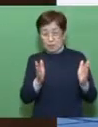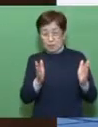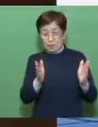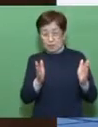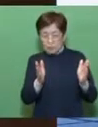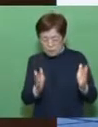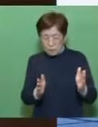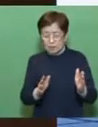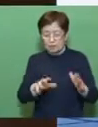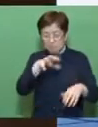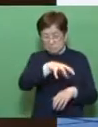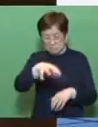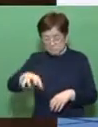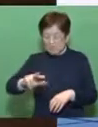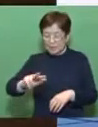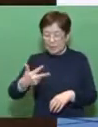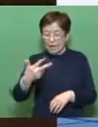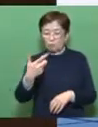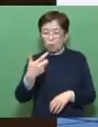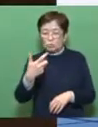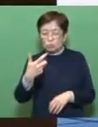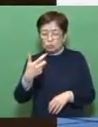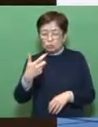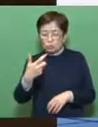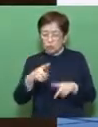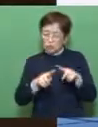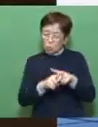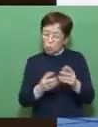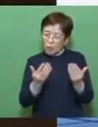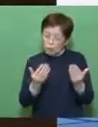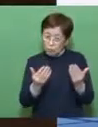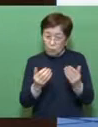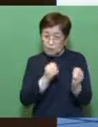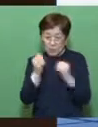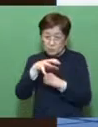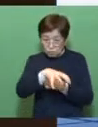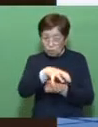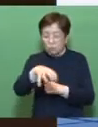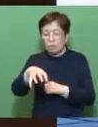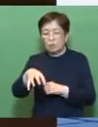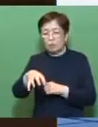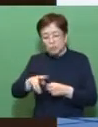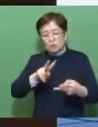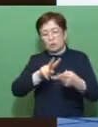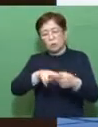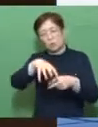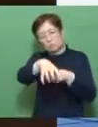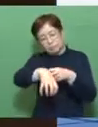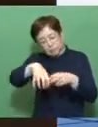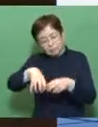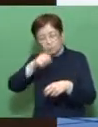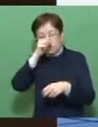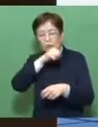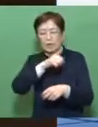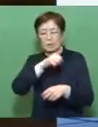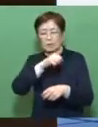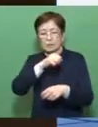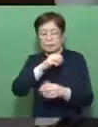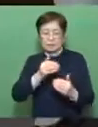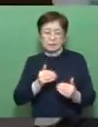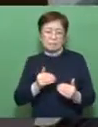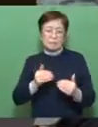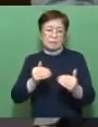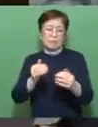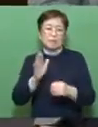え760か所の主として小学校ですがはい避難場に移動掘ってもらおうとああいうことです